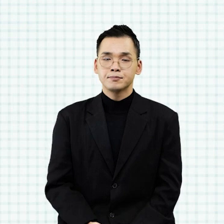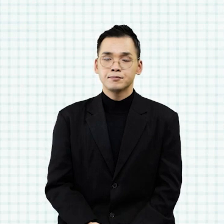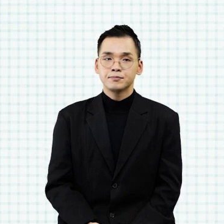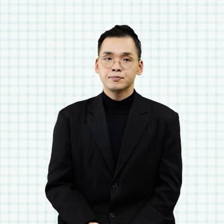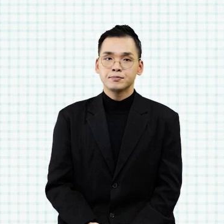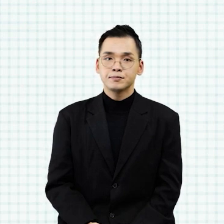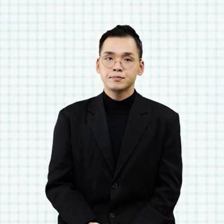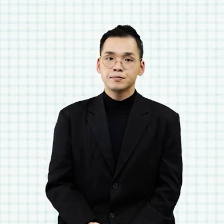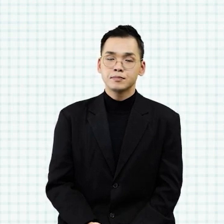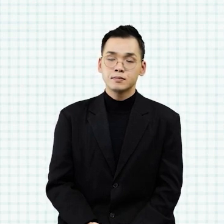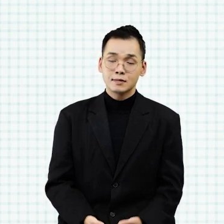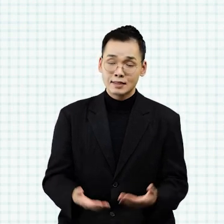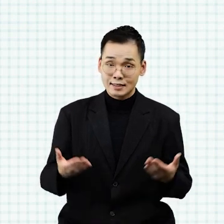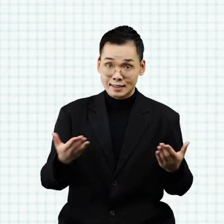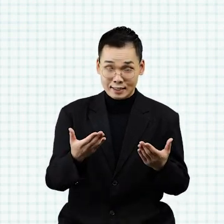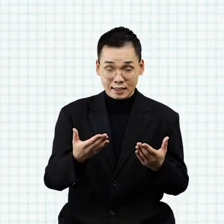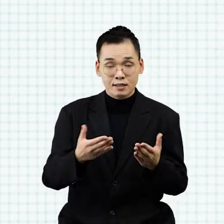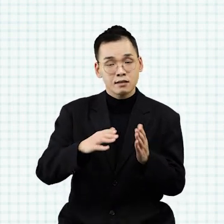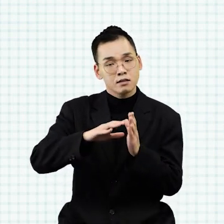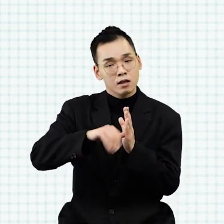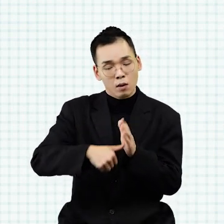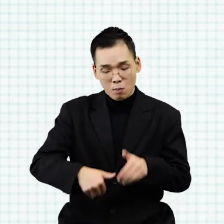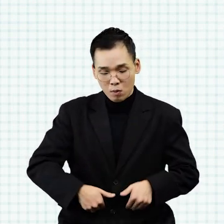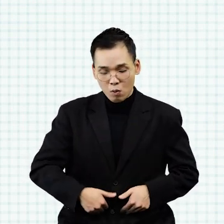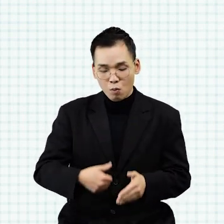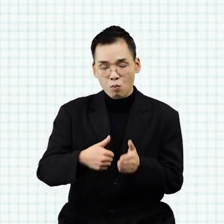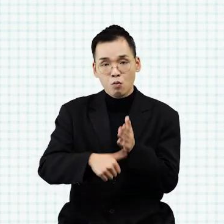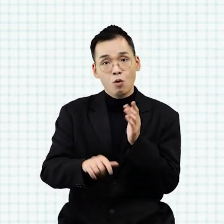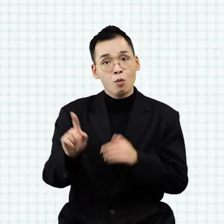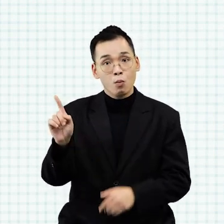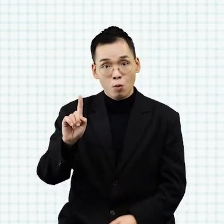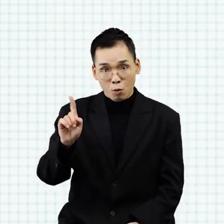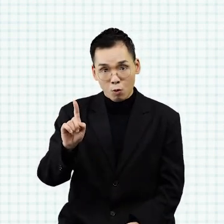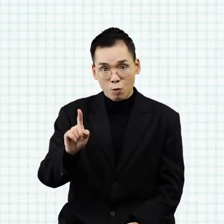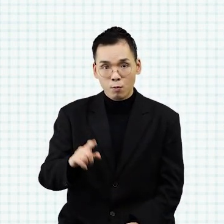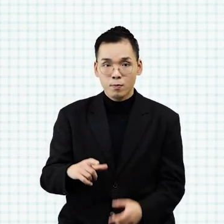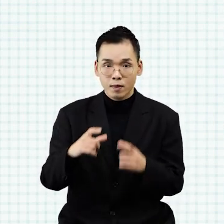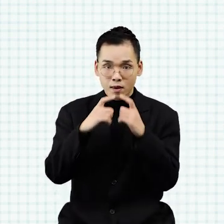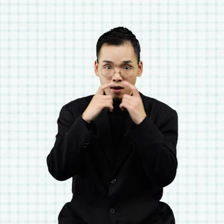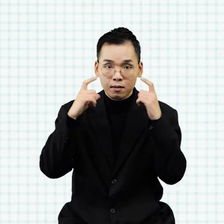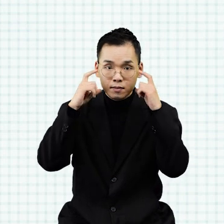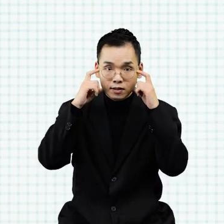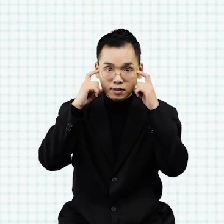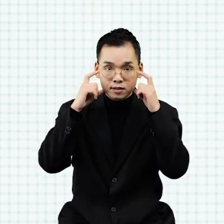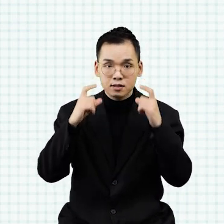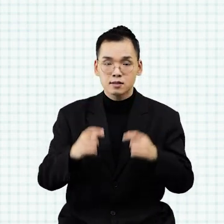다음은 직무를 수행하기 위해 필요한 도구들입니다. 마스크,